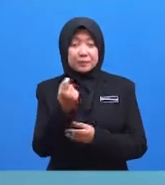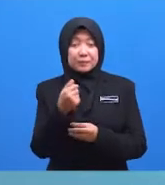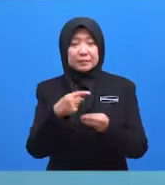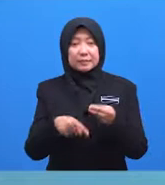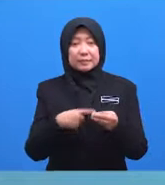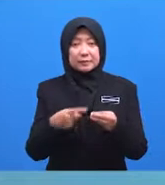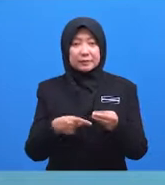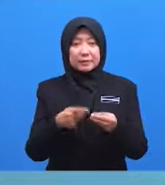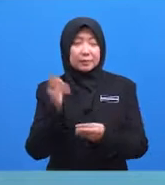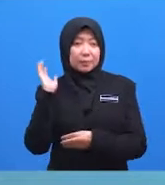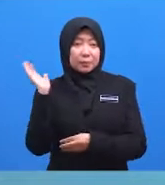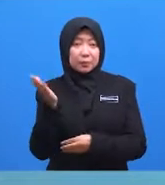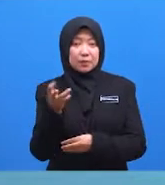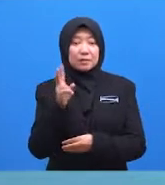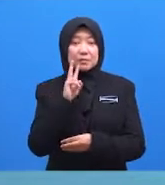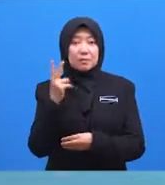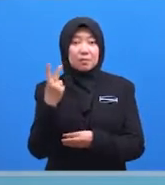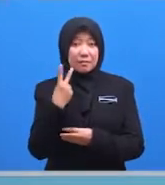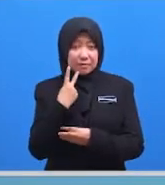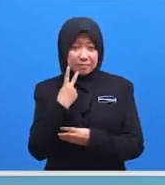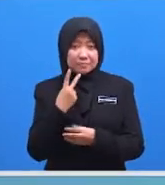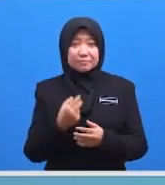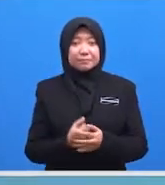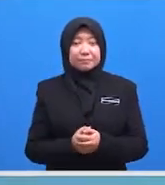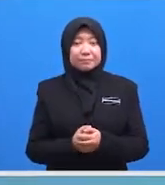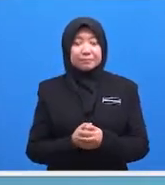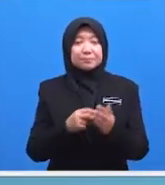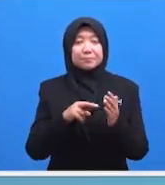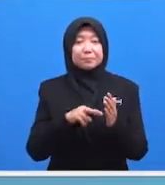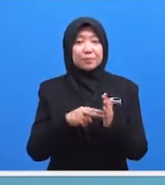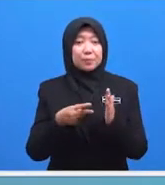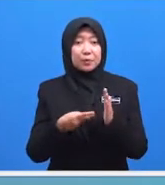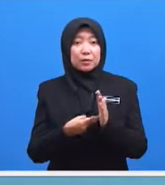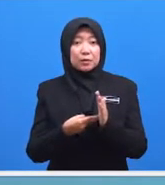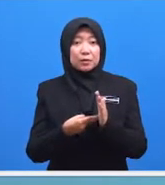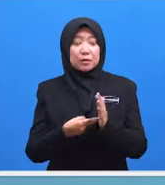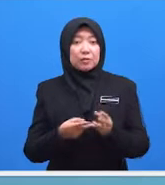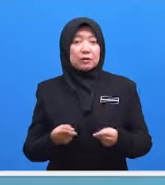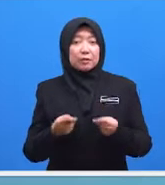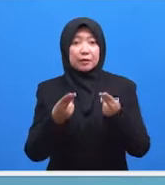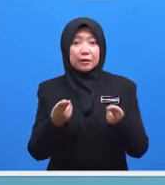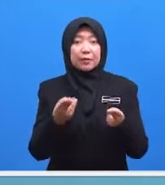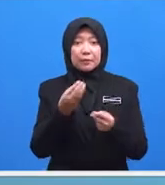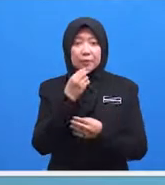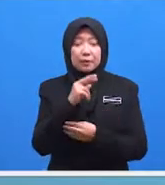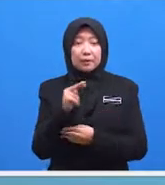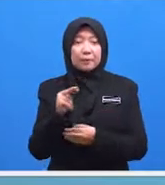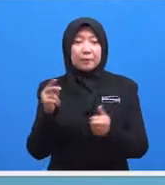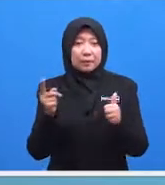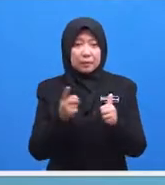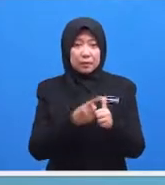selera. Pembuka selera boleh dimaksudkan sebagai hidangan makanan pertama,